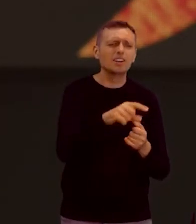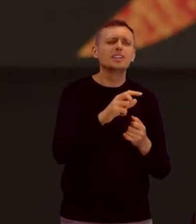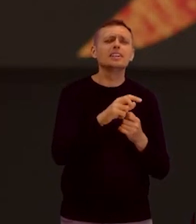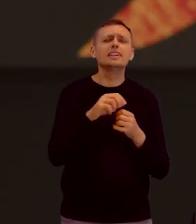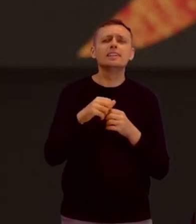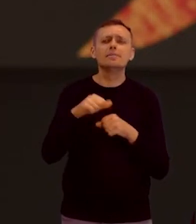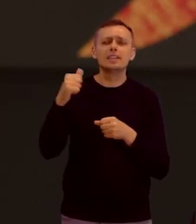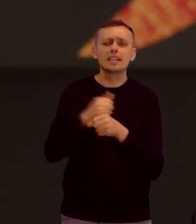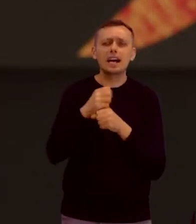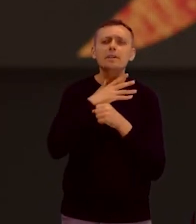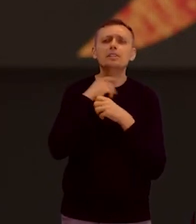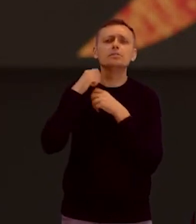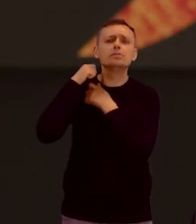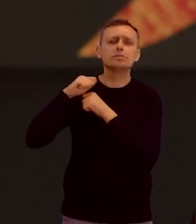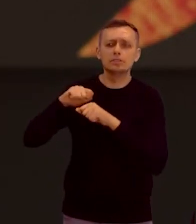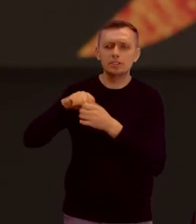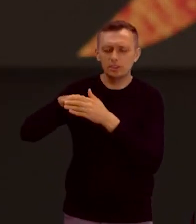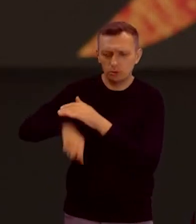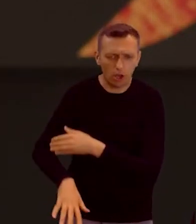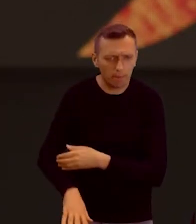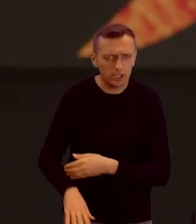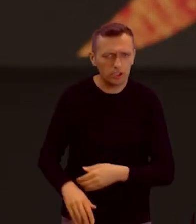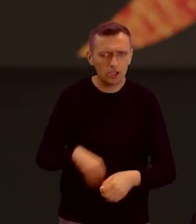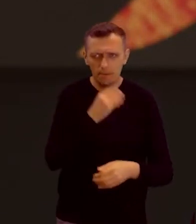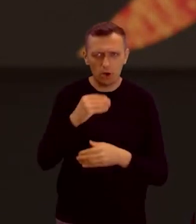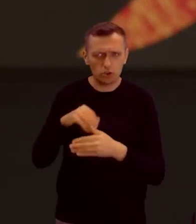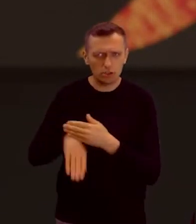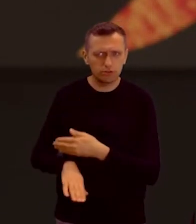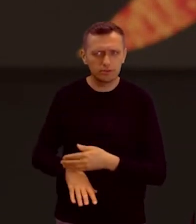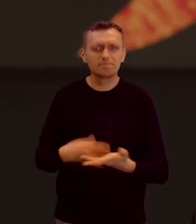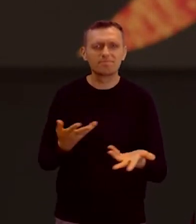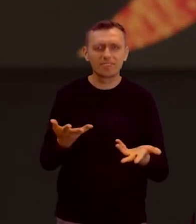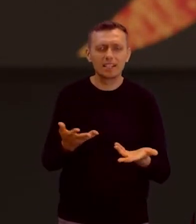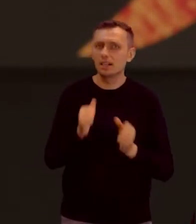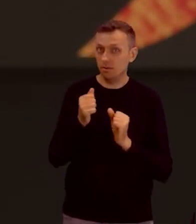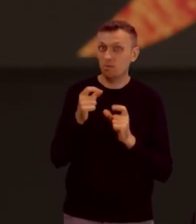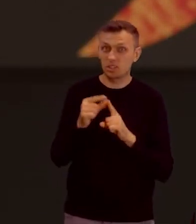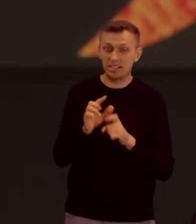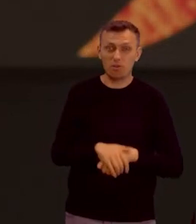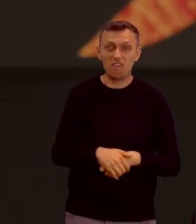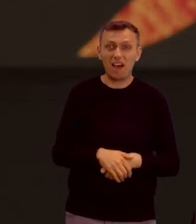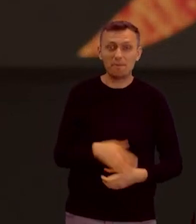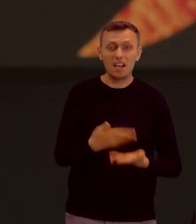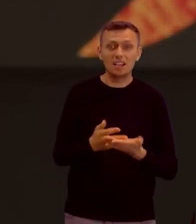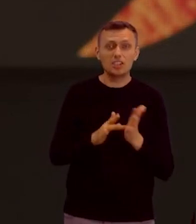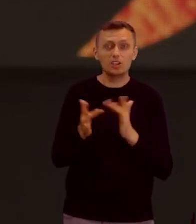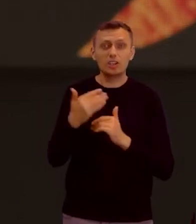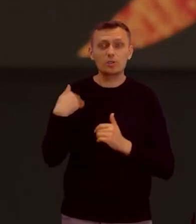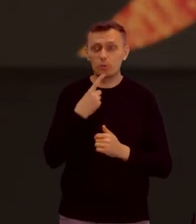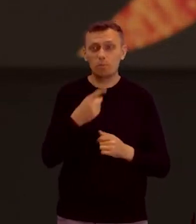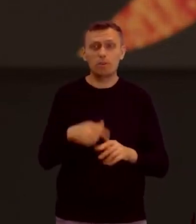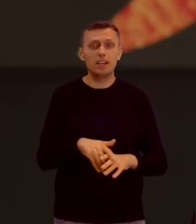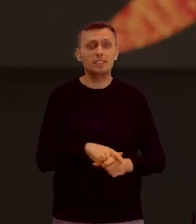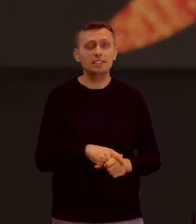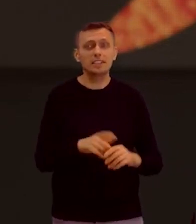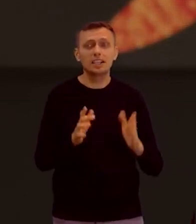głębi morza. To mocne słowa, ale Jezus je wypowiada, ponieważ kocha dzieci, a ci, którzy